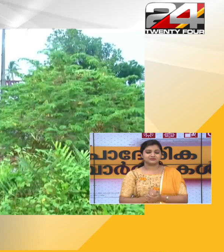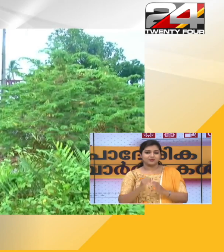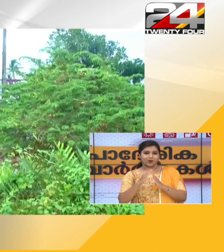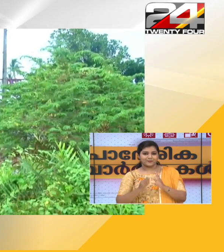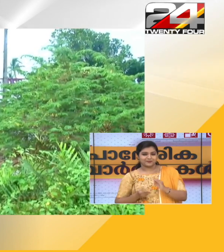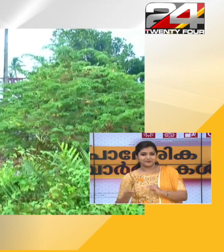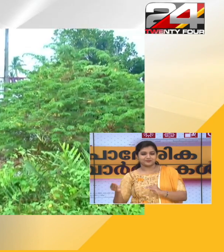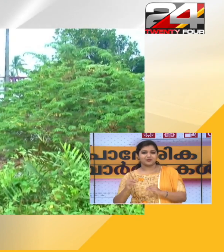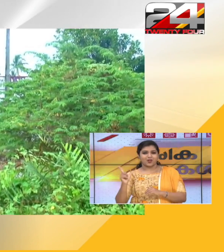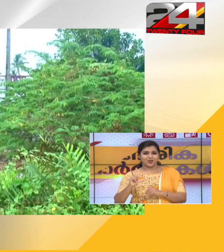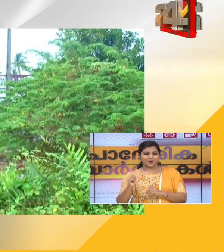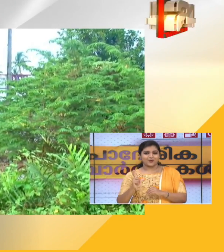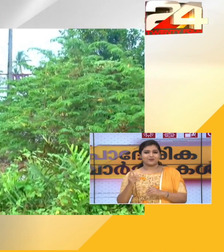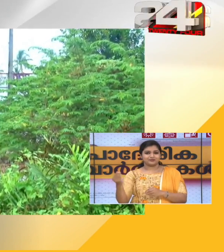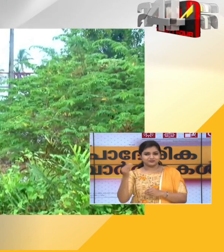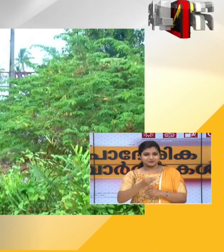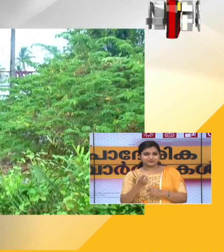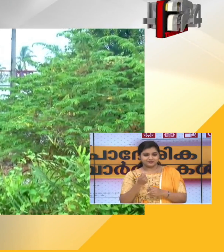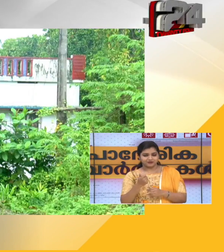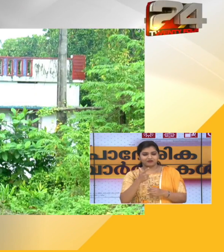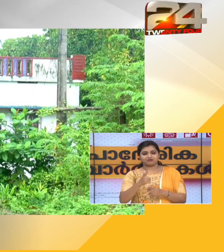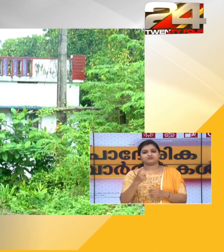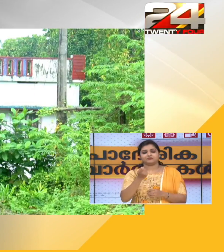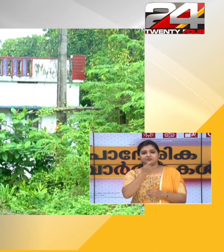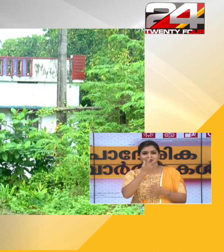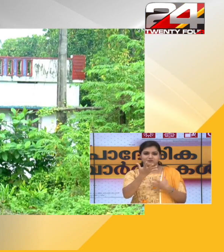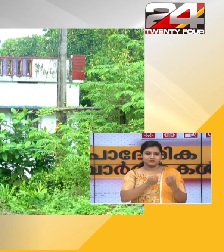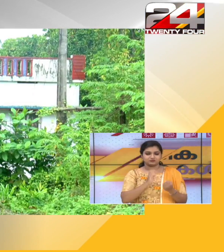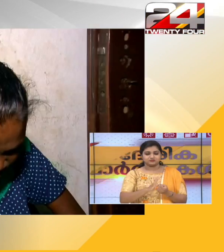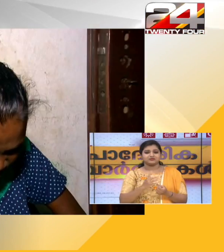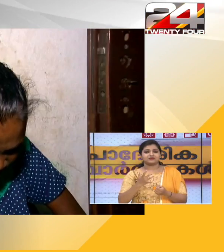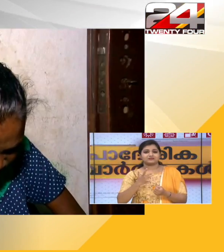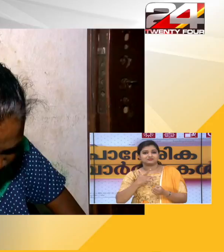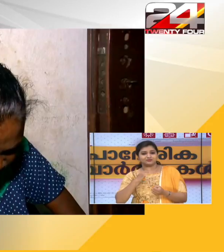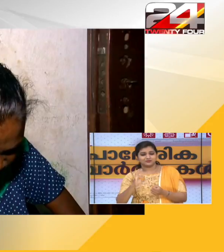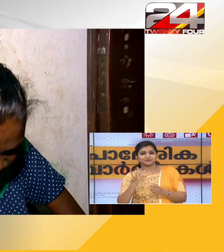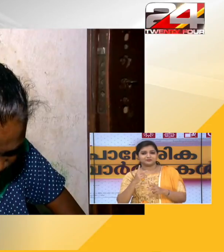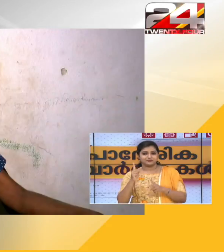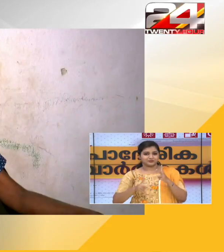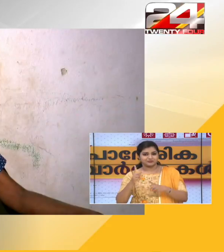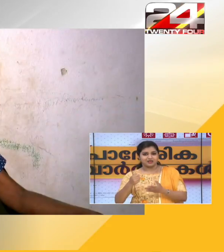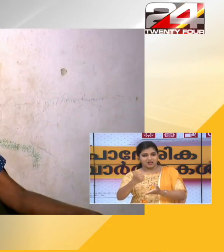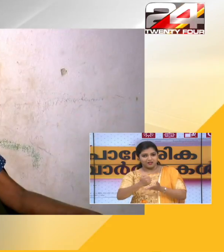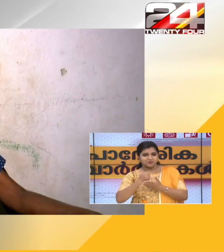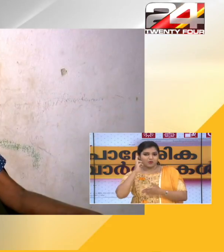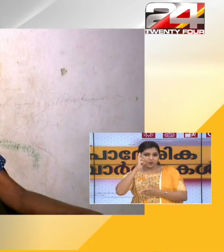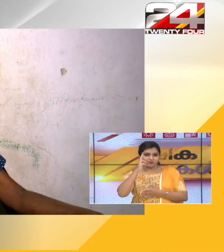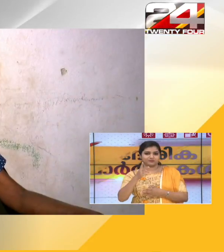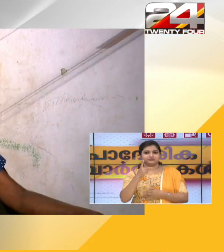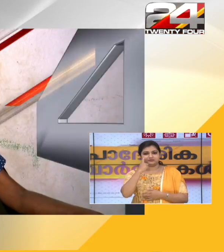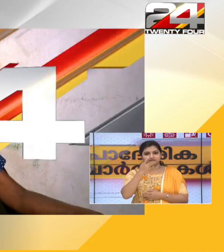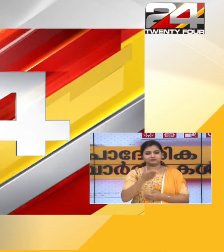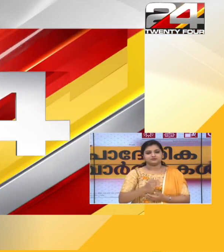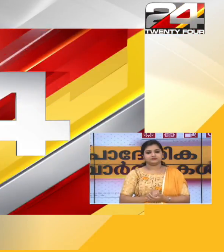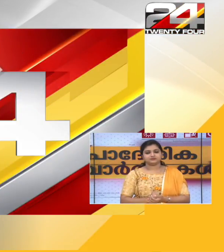അയൽവാസി കടം നൽകിയ പണം കൊണ്ടാണ് ഒടുവിൽ മരുന്നു വാങ്ങിയത്. സുമനസുകളുടെ സഹായം ലഭിക്കുമെന്ന പ്രതീക്ഷയിലാണ് ഈ പ്രിയനടി. 24